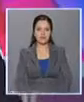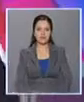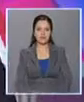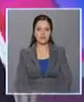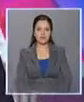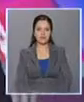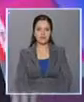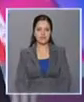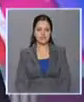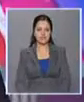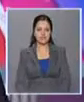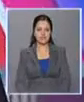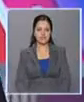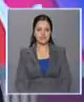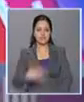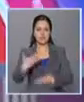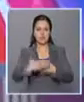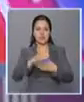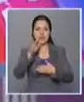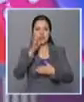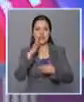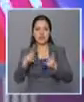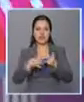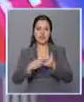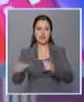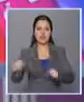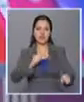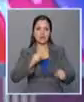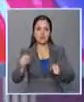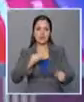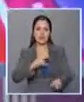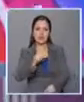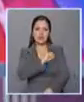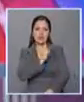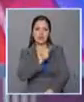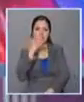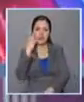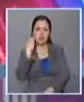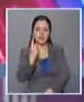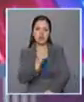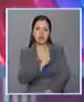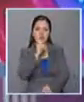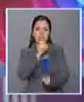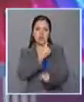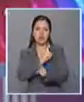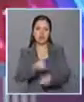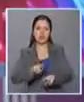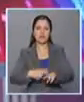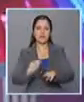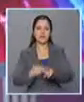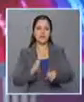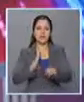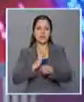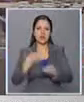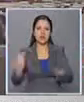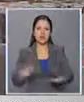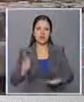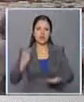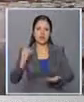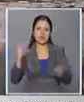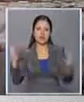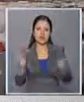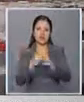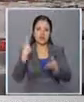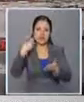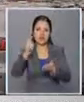И теперь подробнее об этих и других событиях. В ближайшее время землетрясение разрушительной силы в Алматы не ожидается. В этом гостей и жителей южной